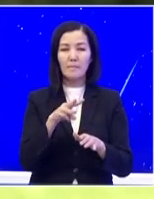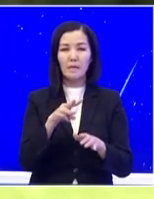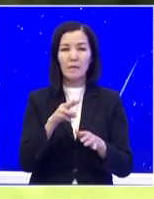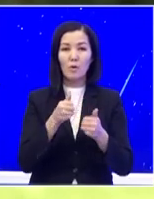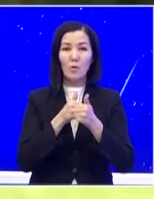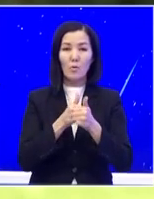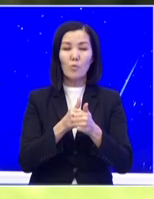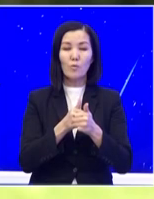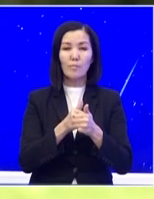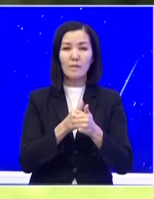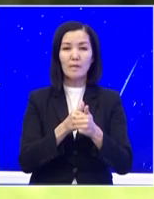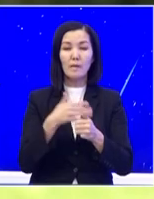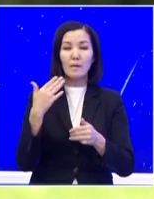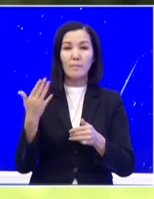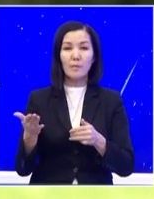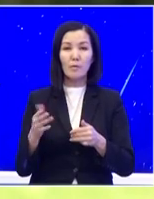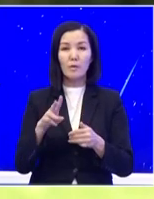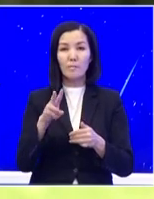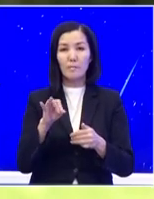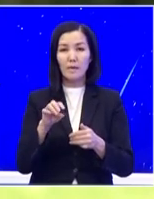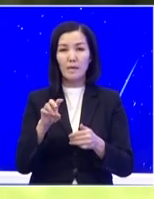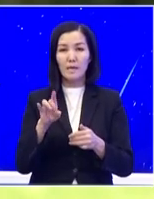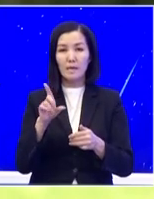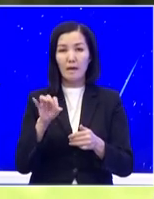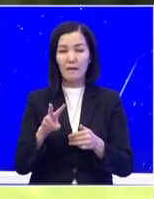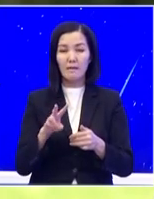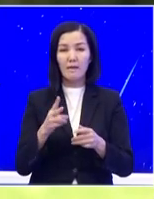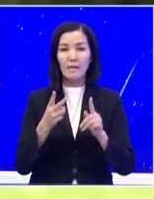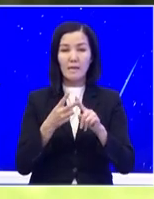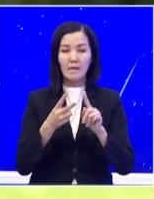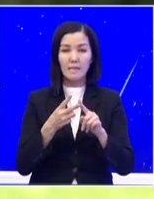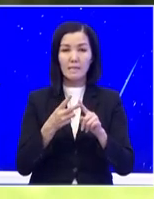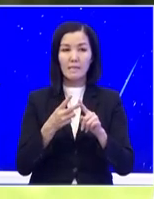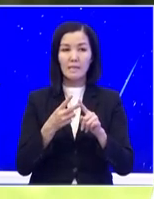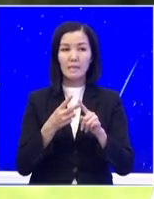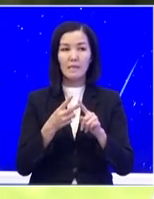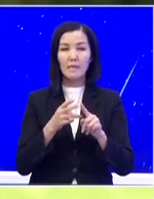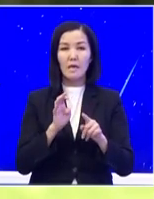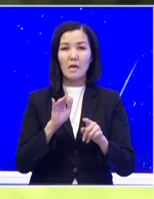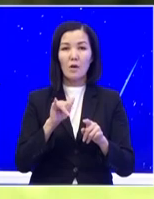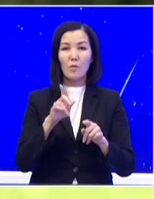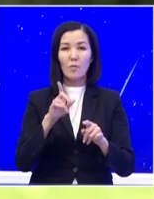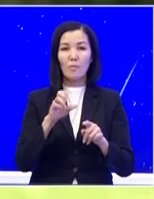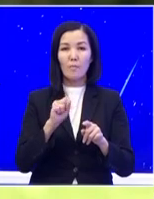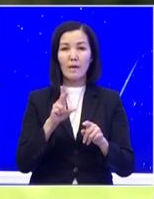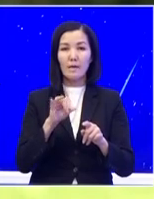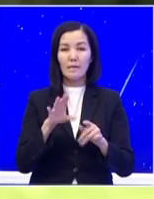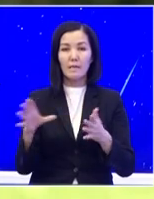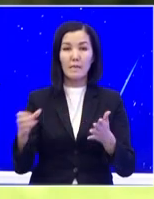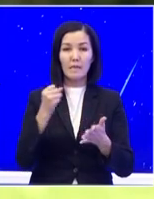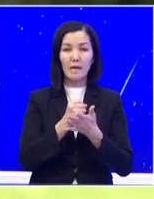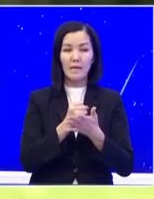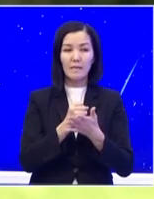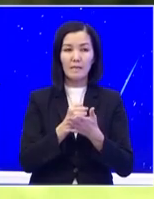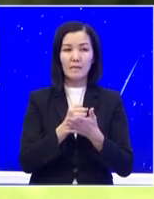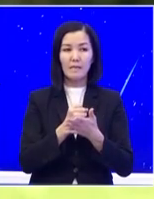болады. Илхамдыққа біреуіне Мейірхан Ақдәулетті тағайындаймын. Екіншісіне Әбубәкір Қайран деген ақынды тағайындаймын деді. Сөйтіп екеуі